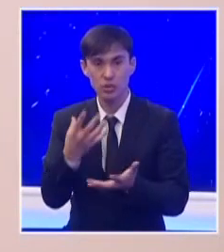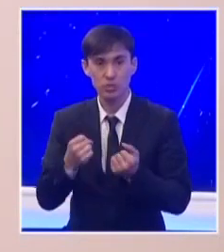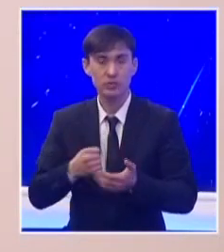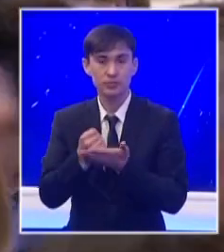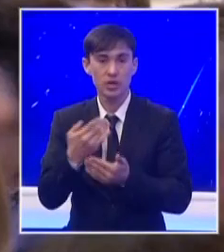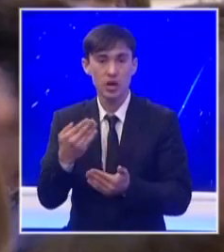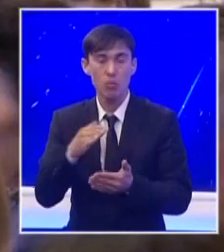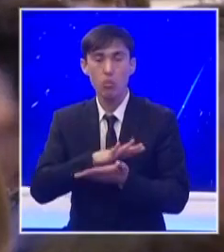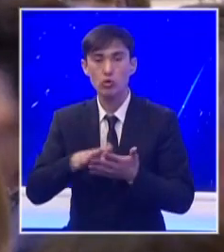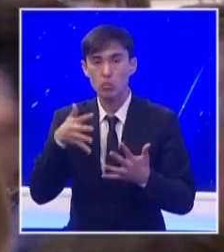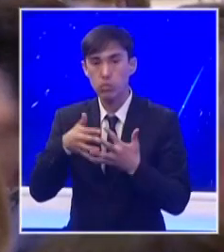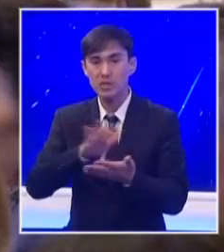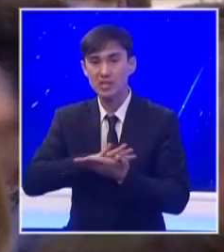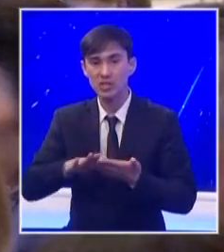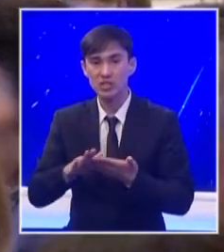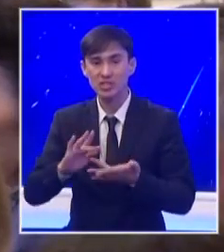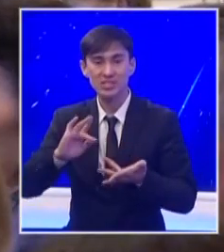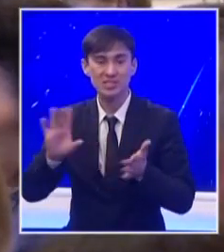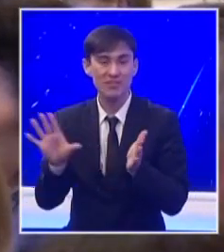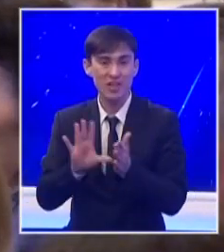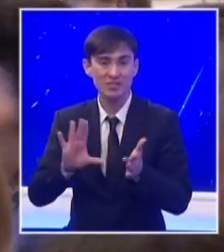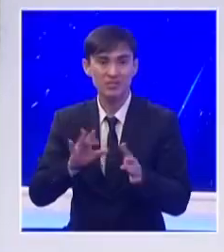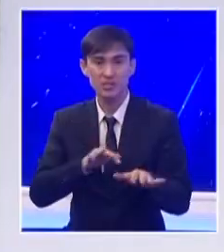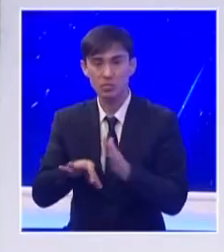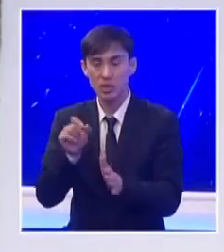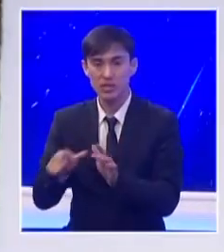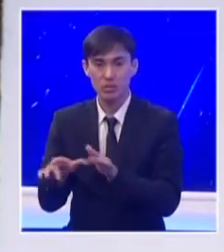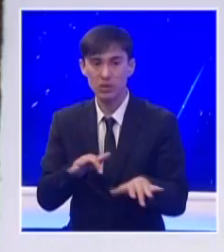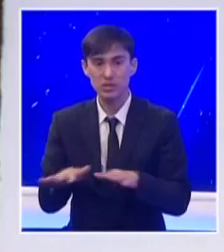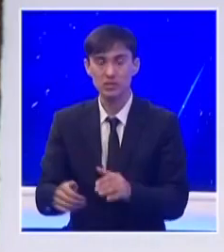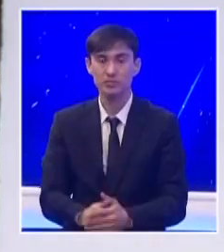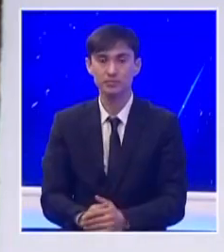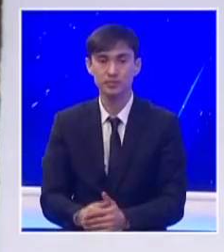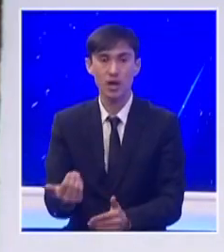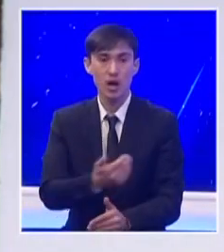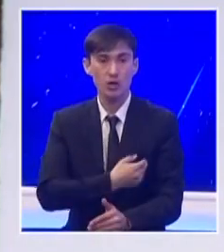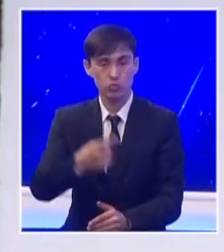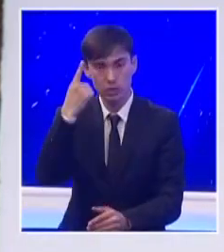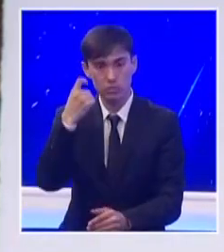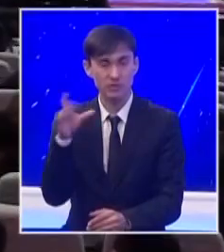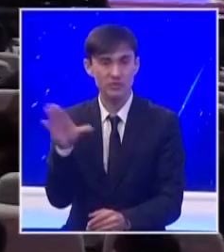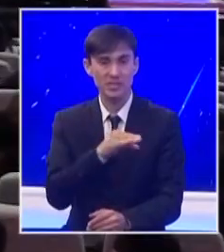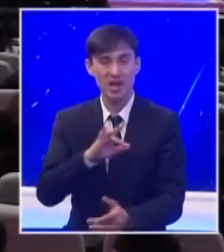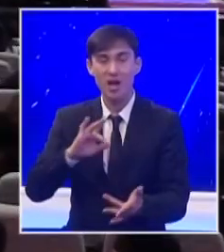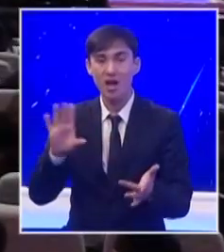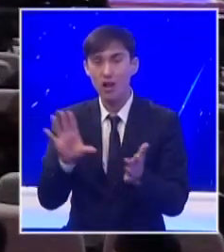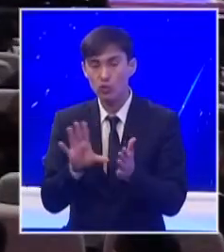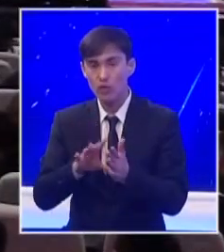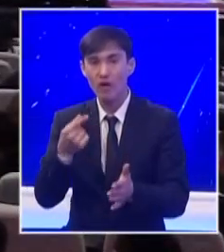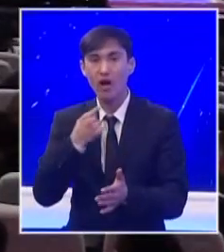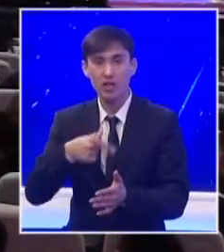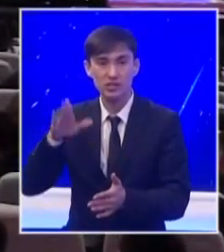Для большей прозрачности предложили цифровизировать избирательный процесс. Хотела бы предупредить, что все виды электронного голосования –